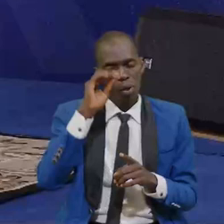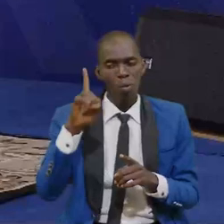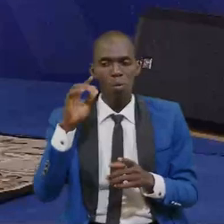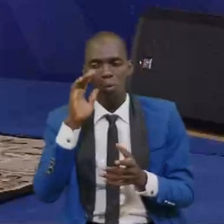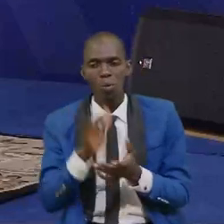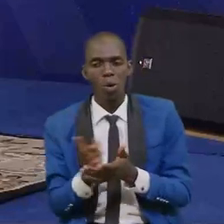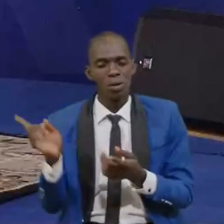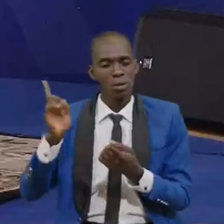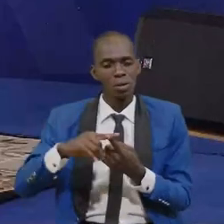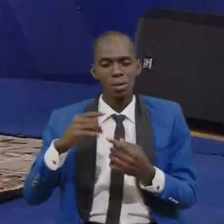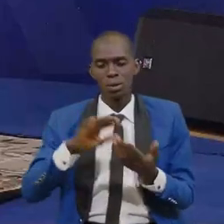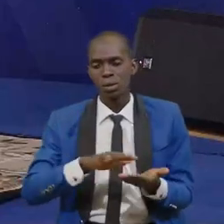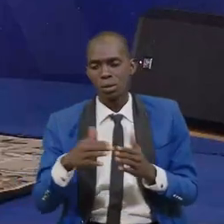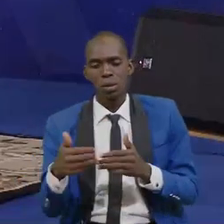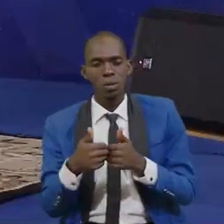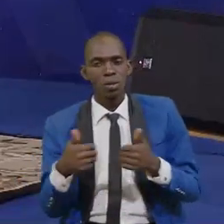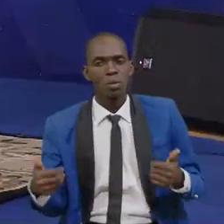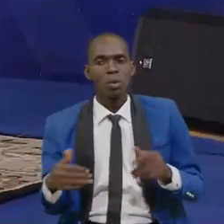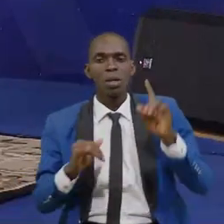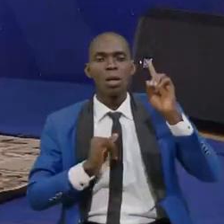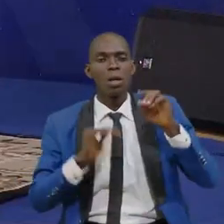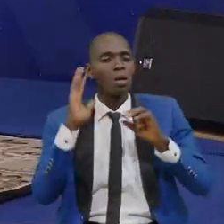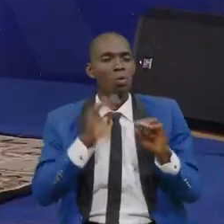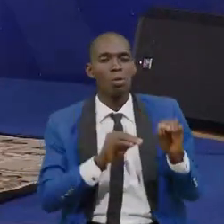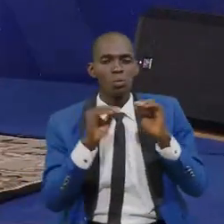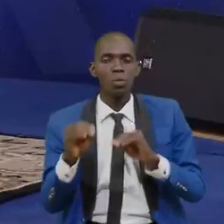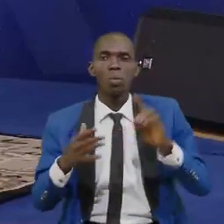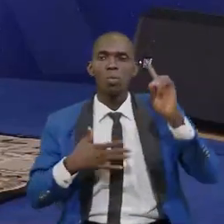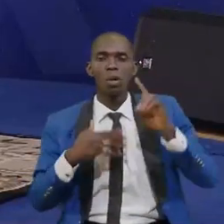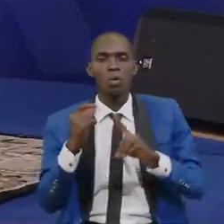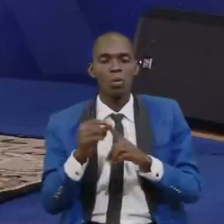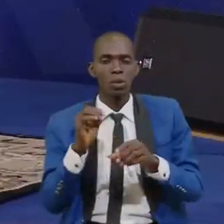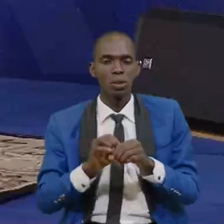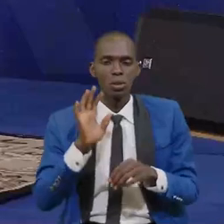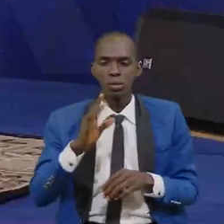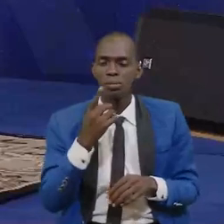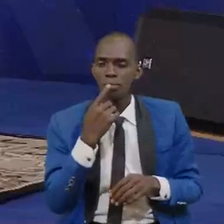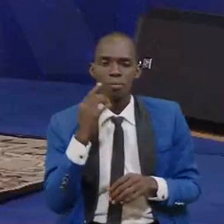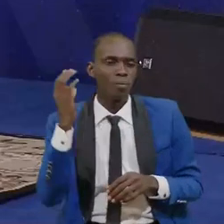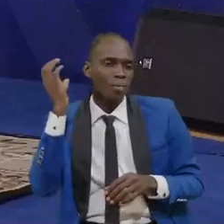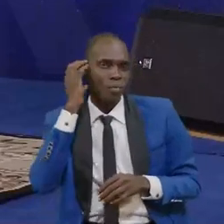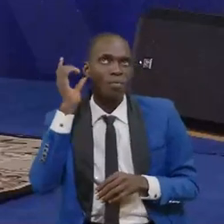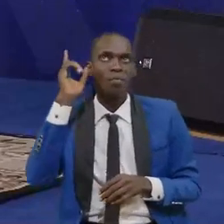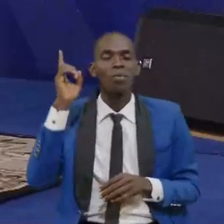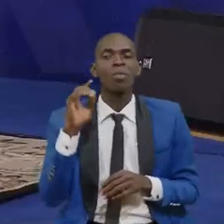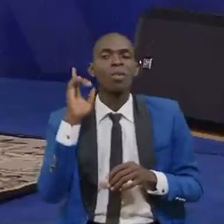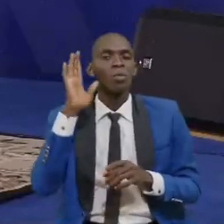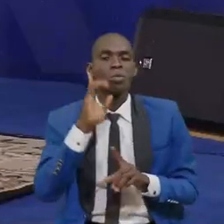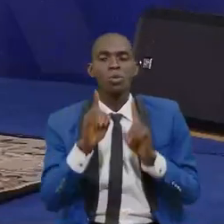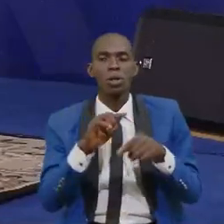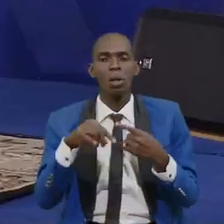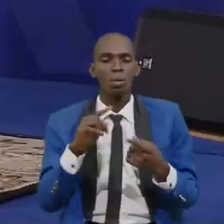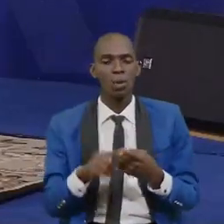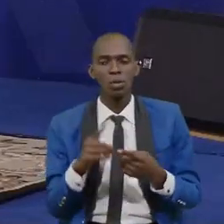ce que la mort vous sépare. Je mettrai mes paroles dans sa bouche, écoutez-le. Il parlera de la moisson, il parlera